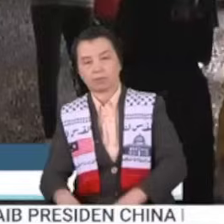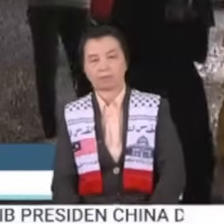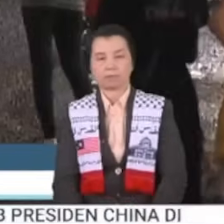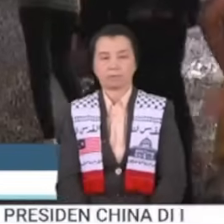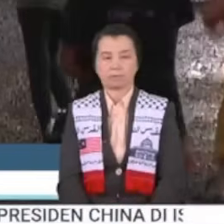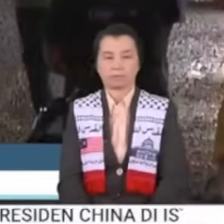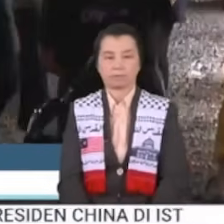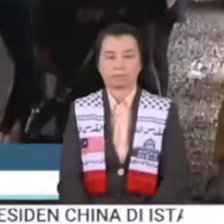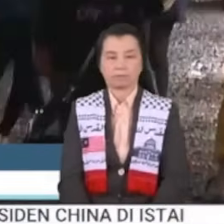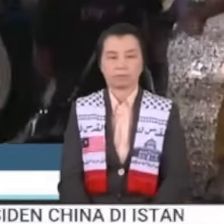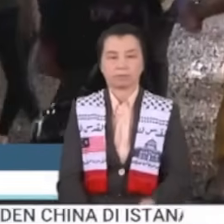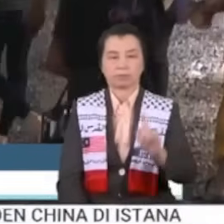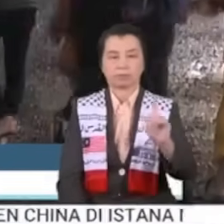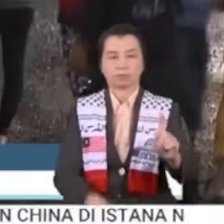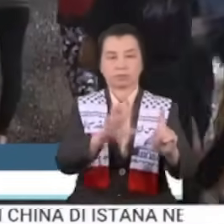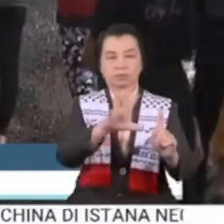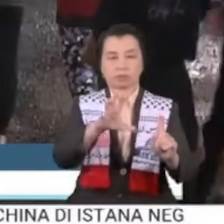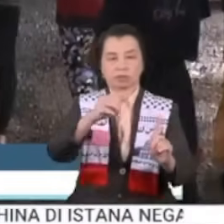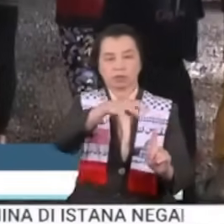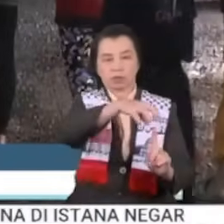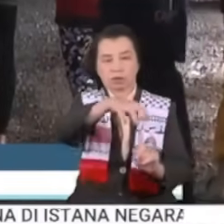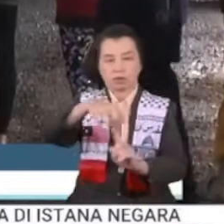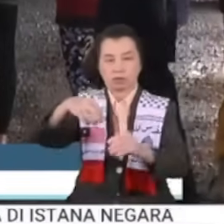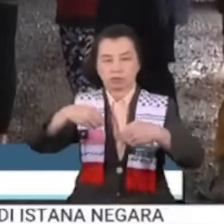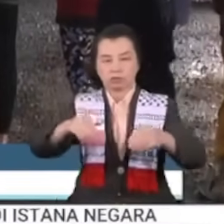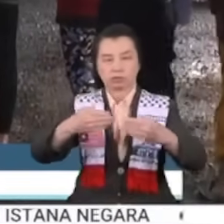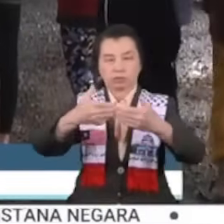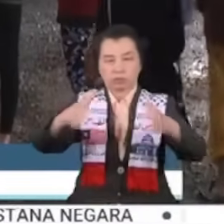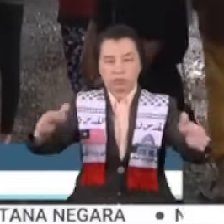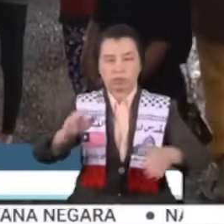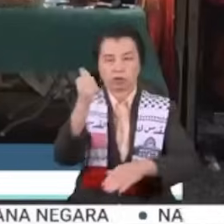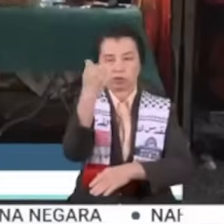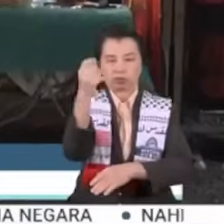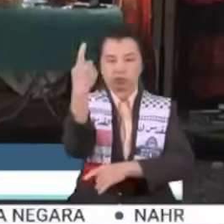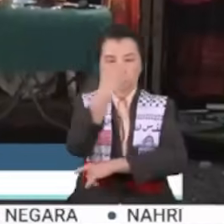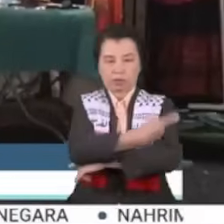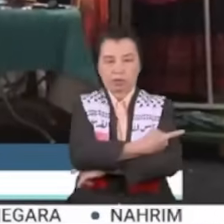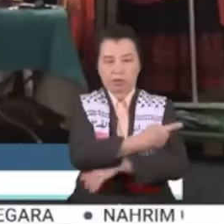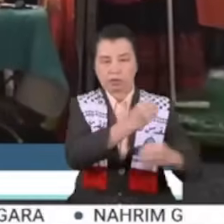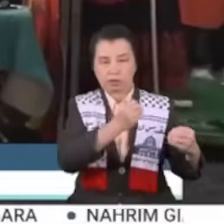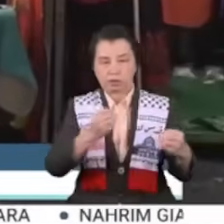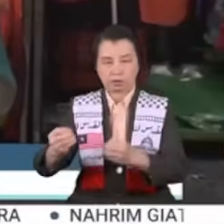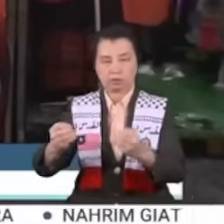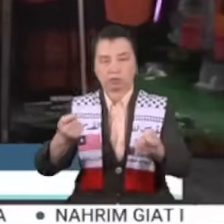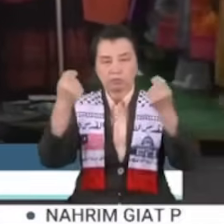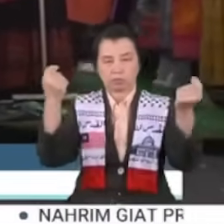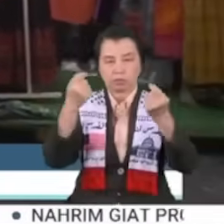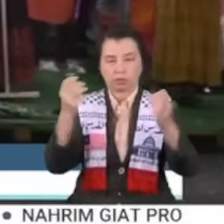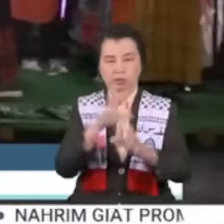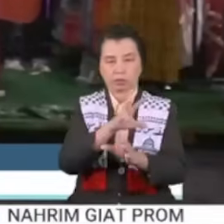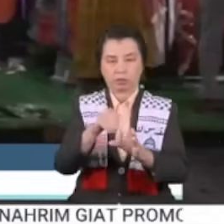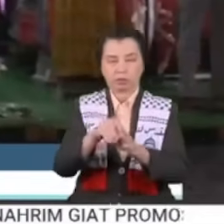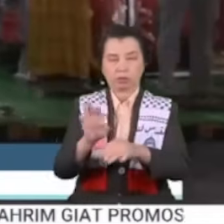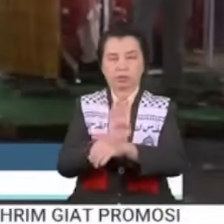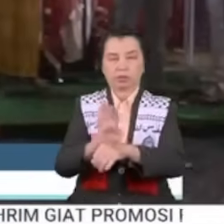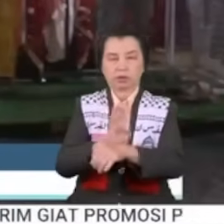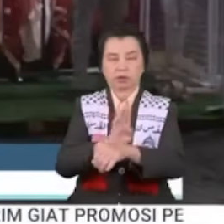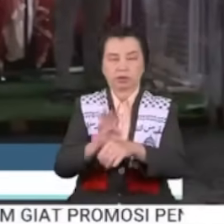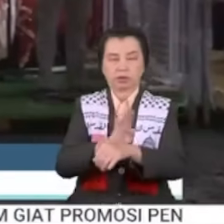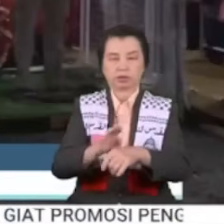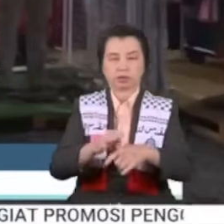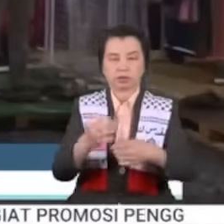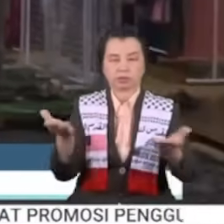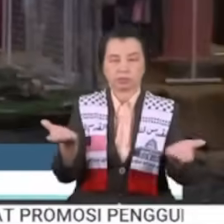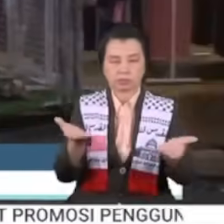kaum 150 gerai jualan dibuka selama 10 hari penganjuran karnival membabitkan peniaga